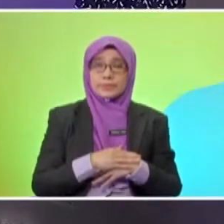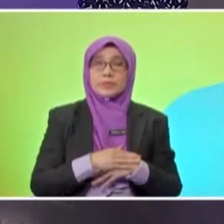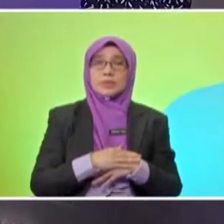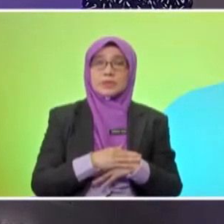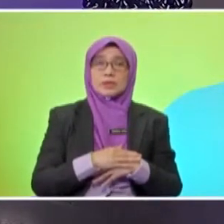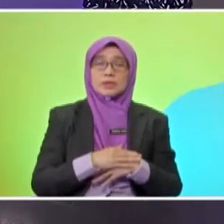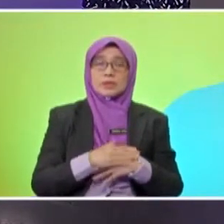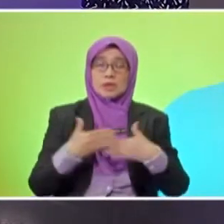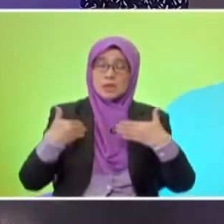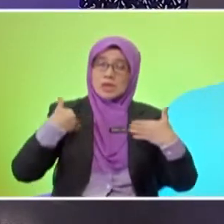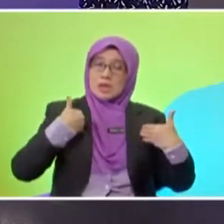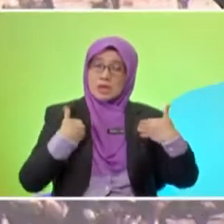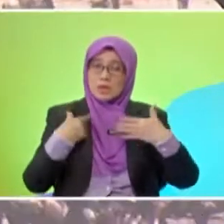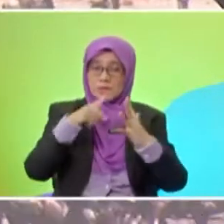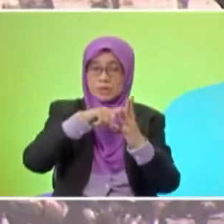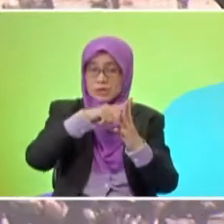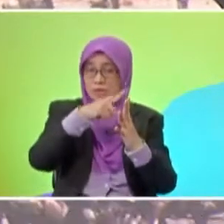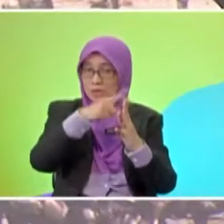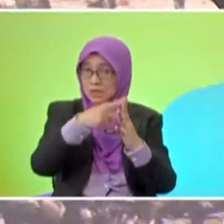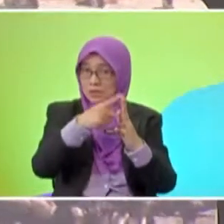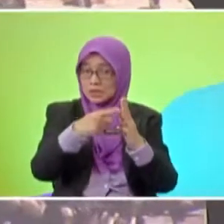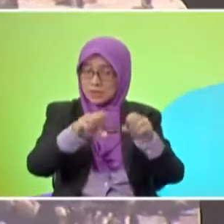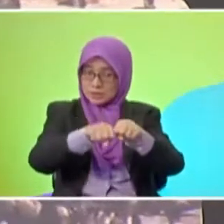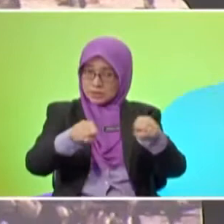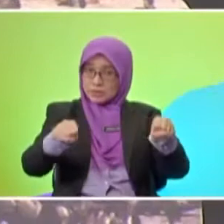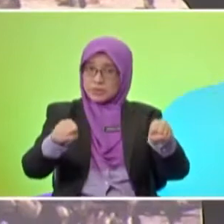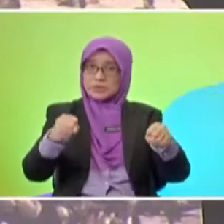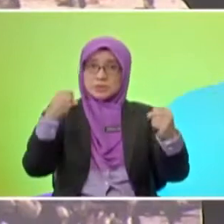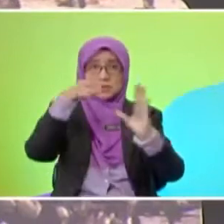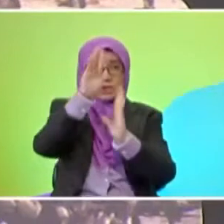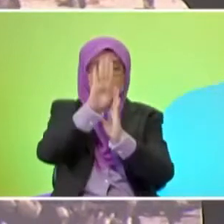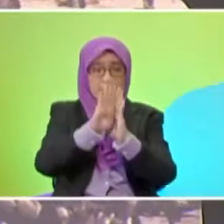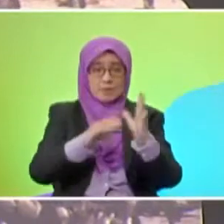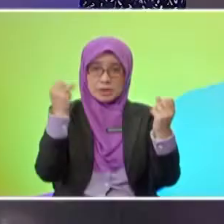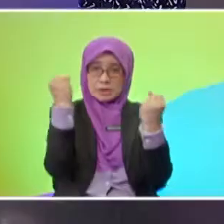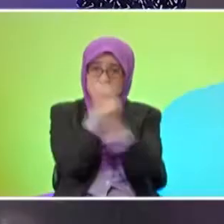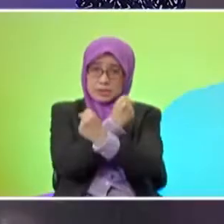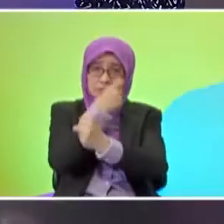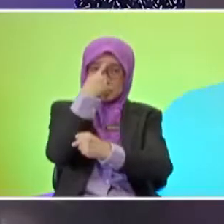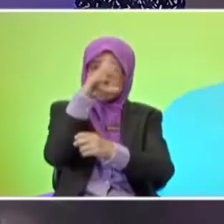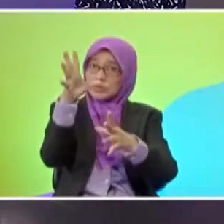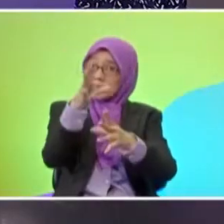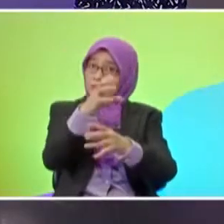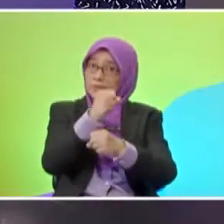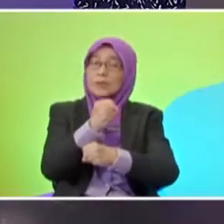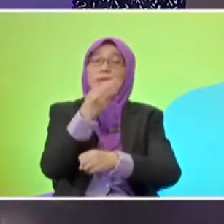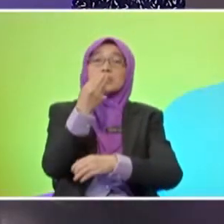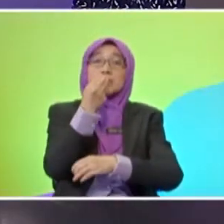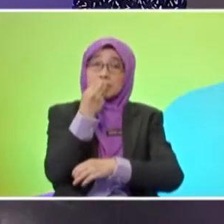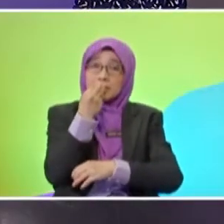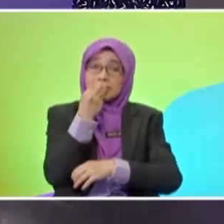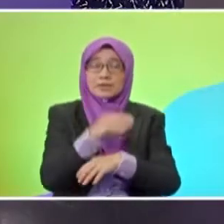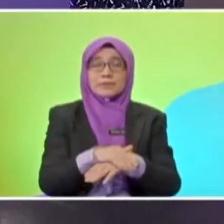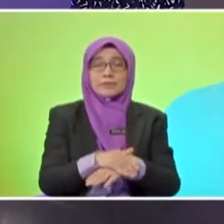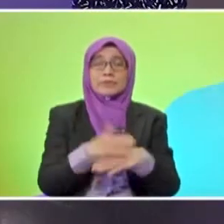juga berapa nih bersaing untuk mendapatkan makanya oke yang kedua tuh kuda belang